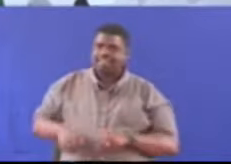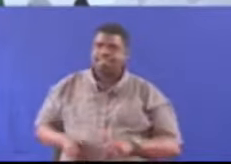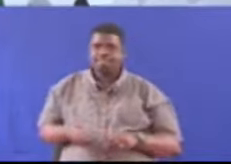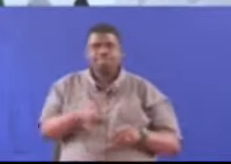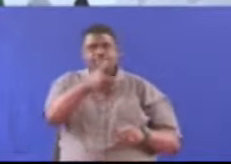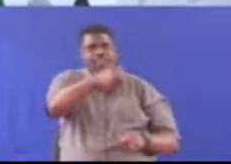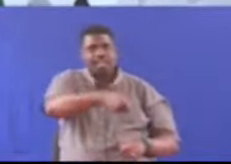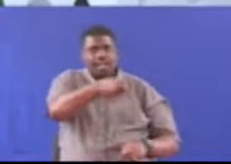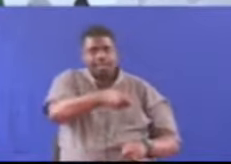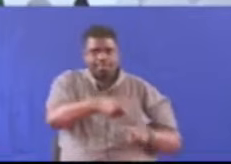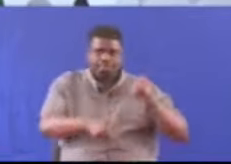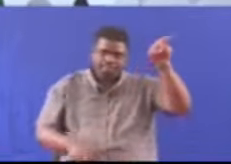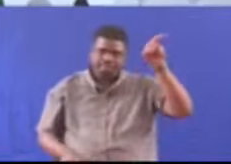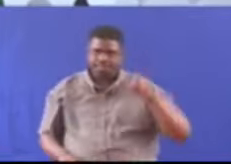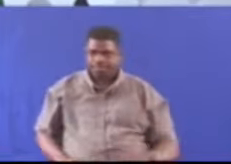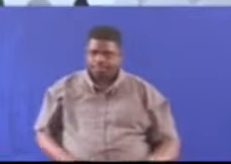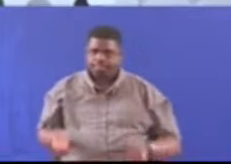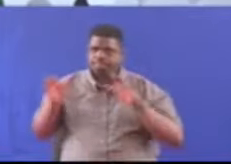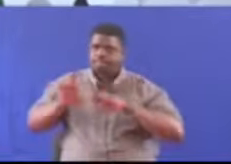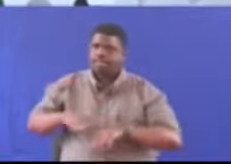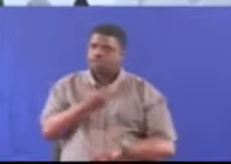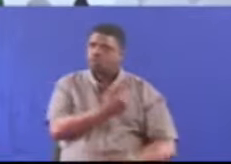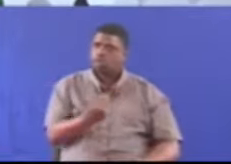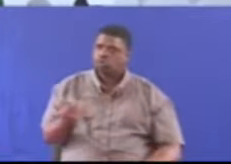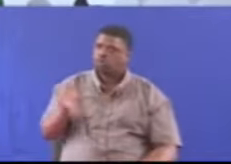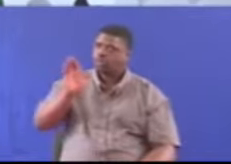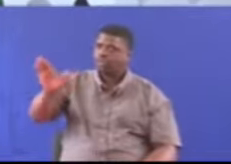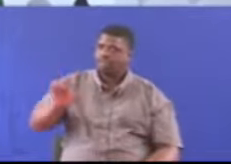salamu. Limewabariki pia watoto wako.